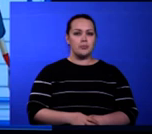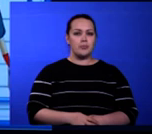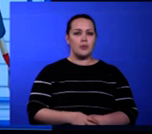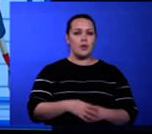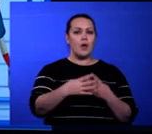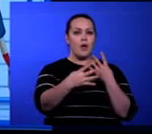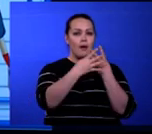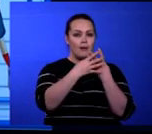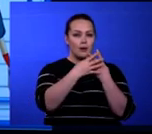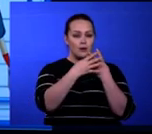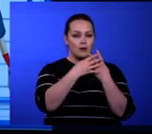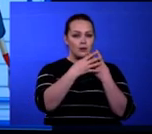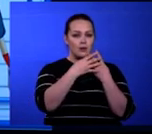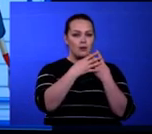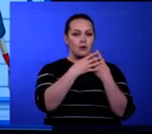Линейку.